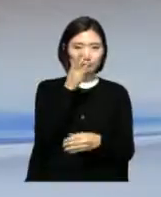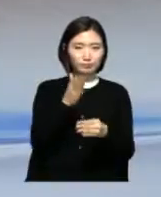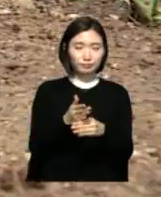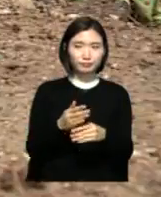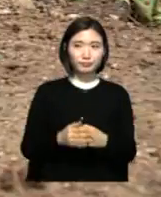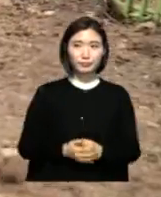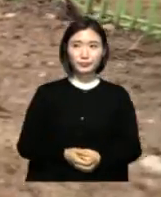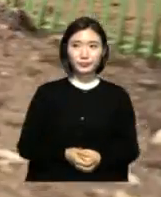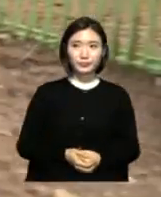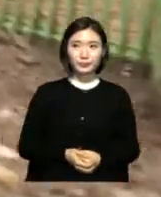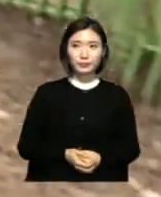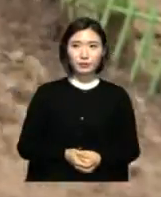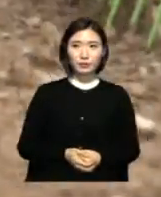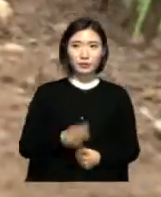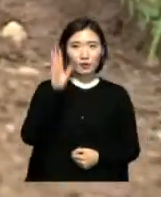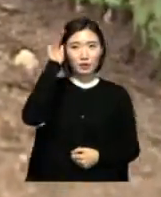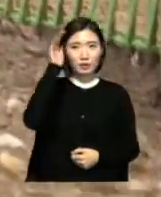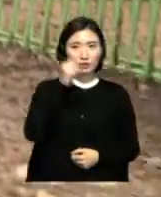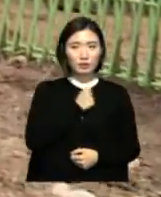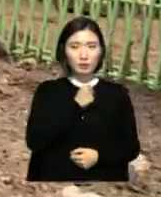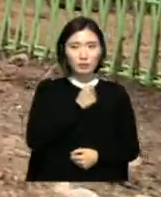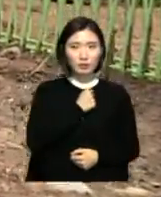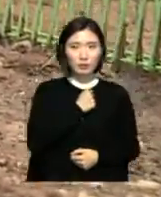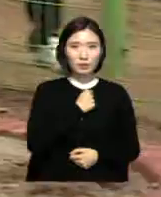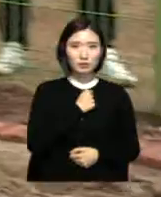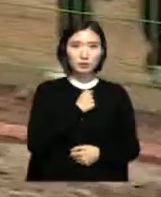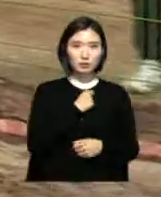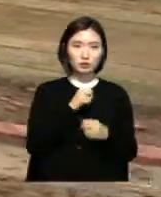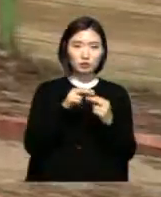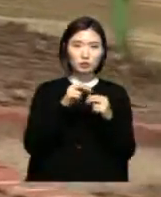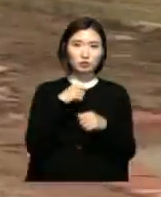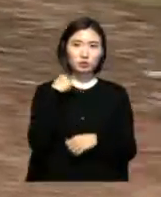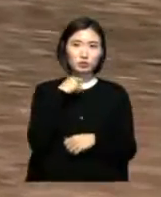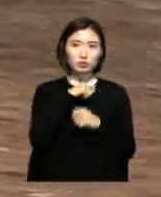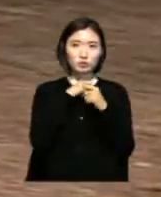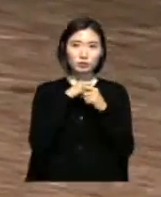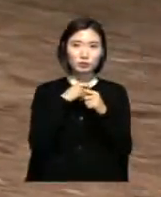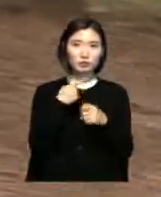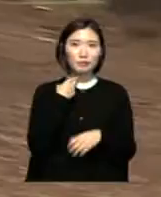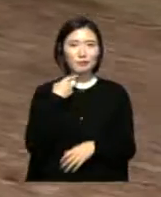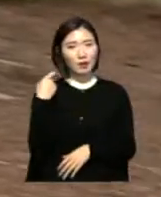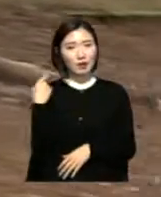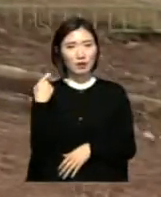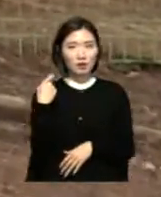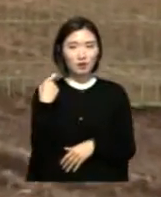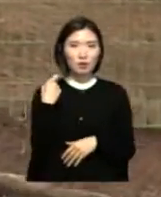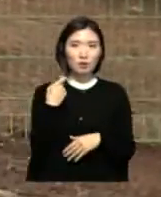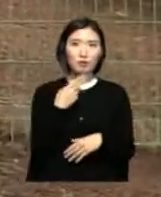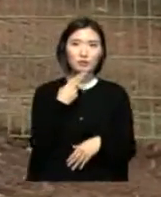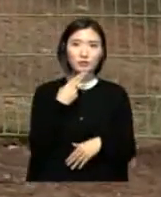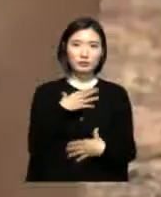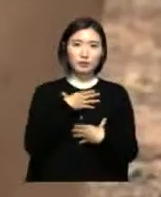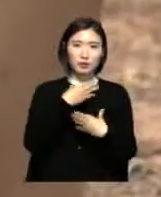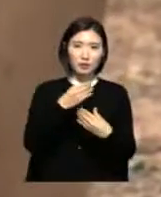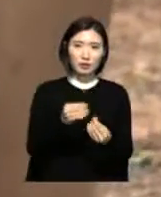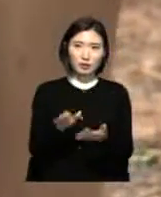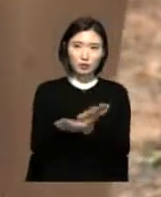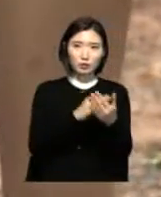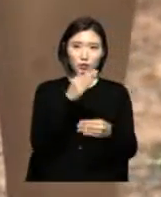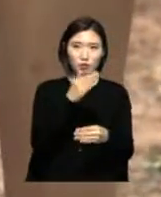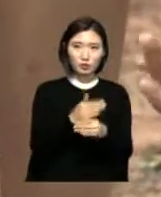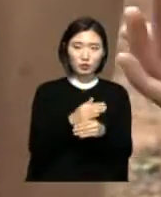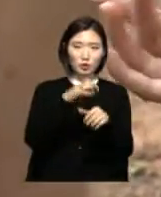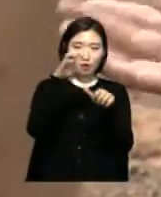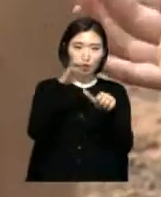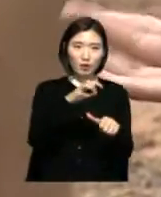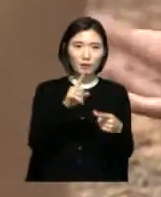기자입니다. 강아지들이 답답한 목줄을 푼 채 신나게 뛰어놉니다. 그동안 억압됐던 자유를 마음껏 누릴